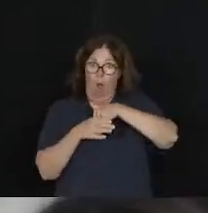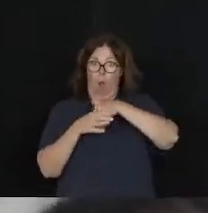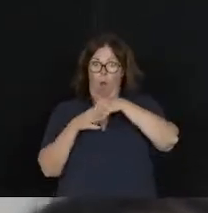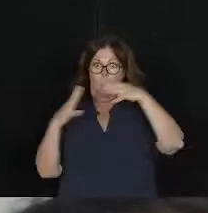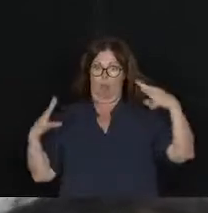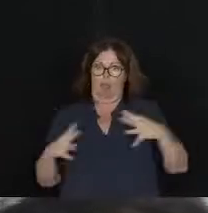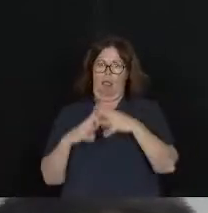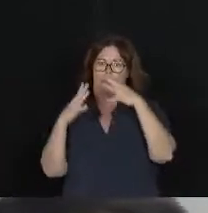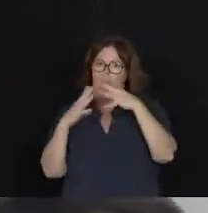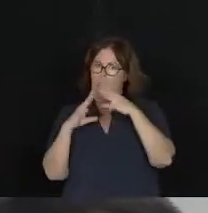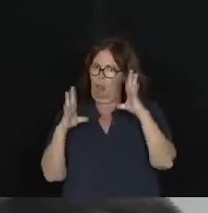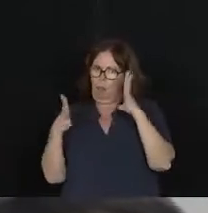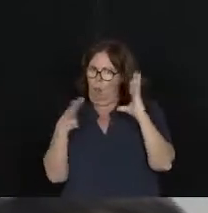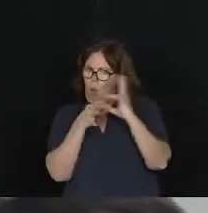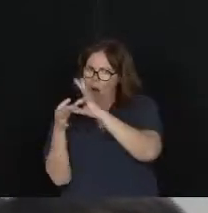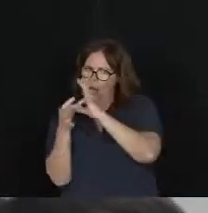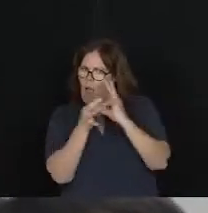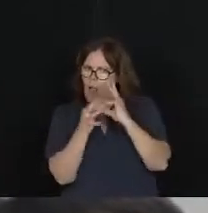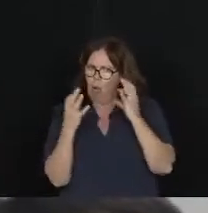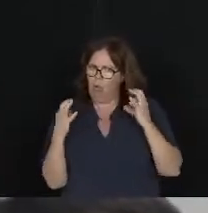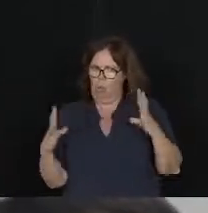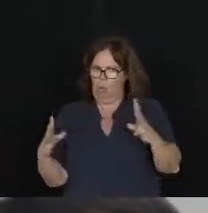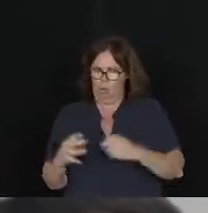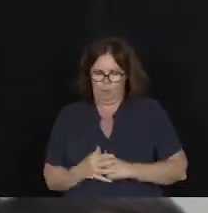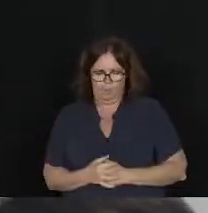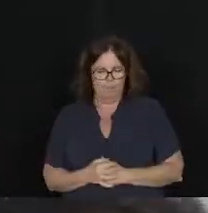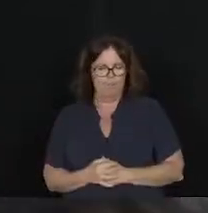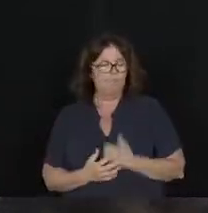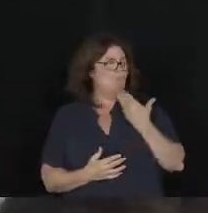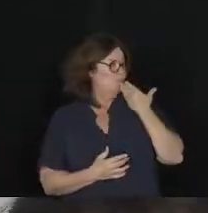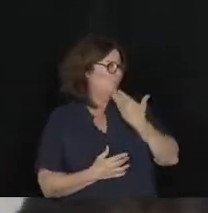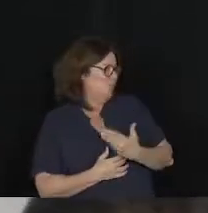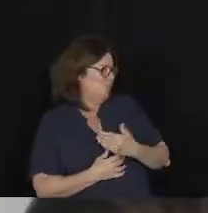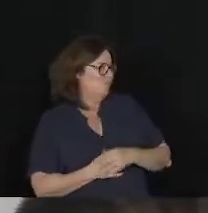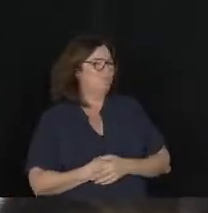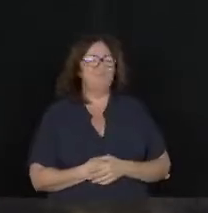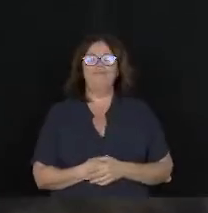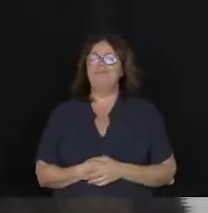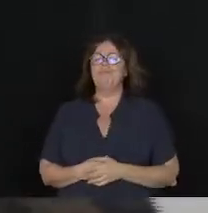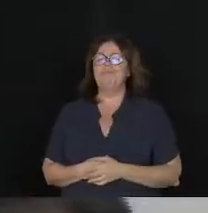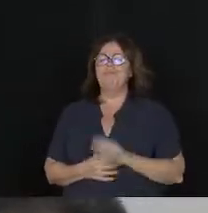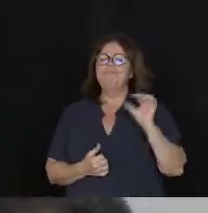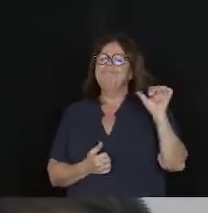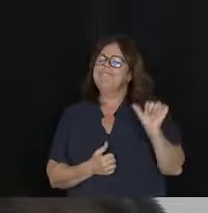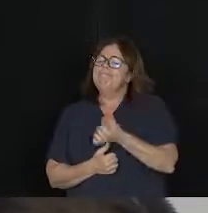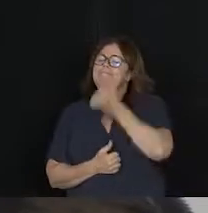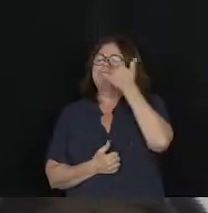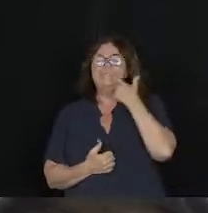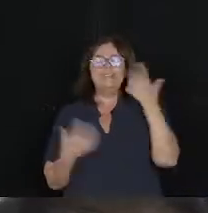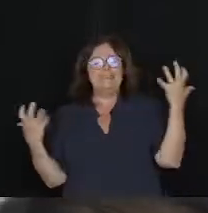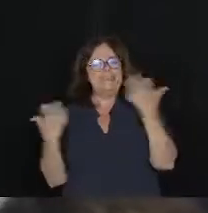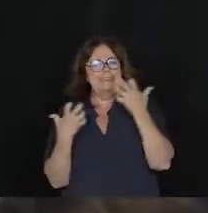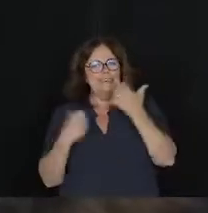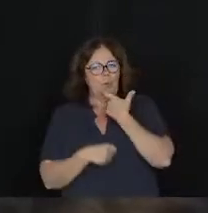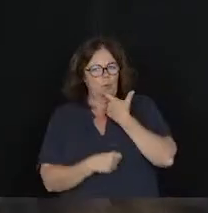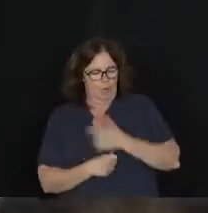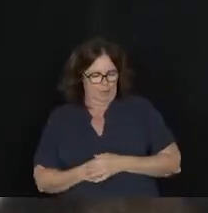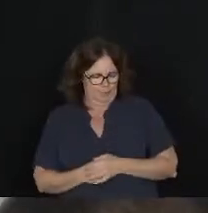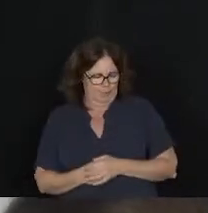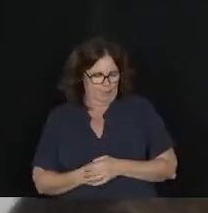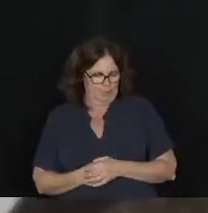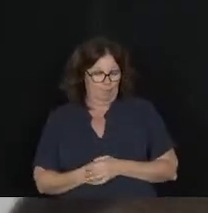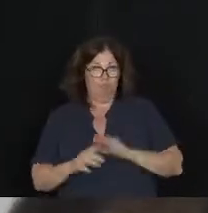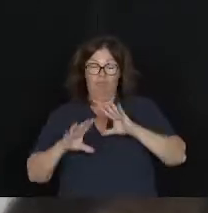guerre. Merci Manon. Alors, en surplomb de la question, il faut d'abord souligner qu'en apparence,